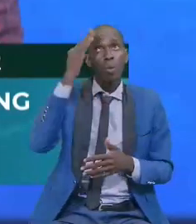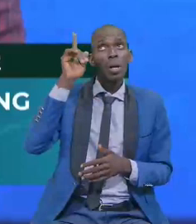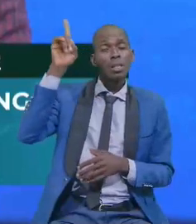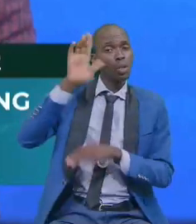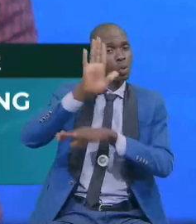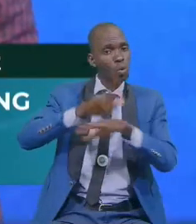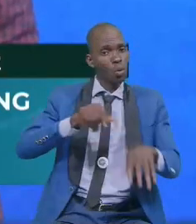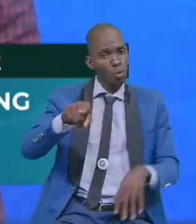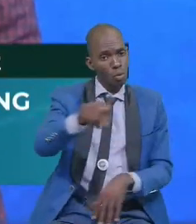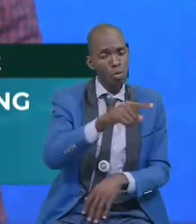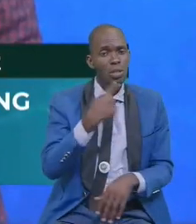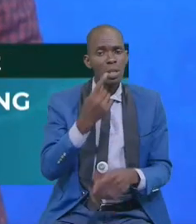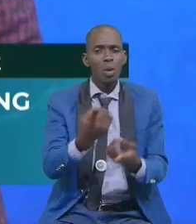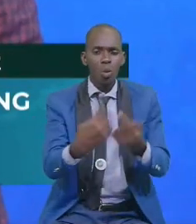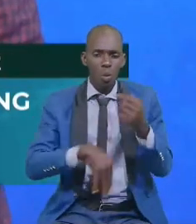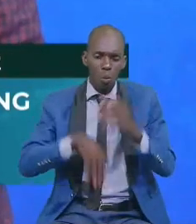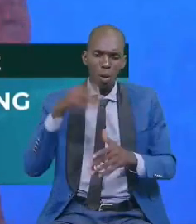C'est pourquoi il dit « Sortez des ténèbres ».